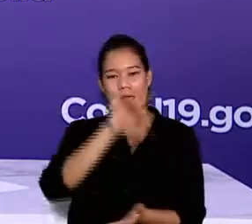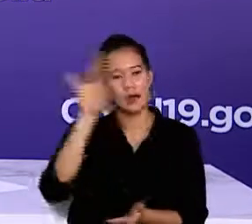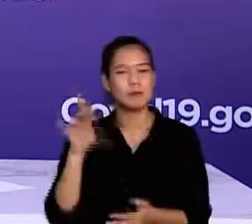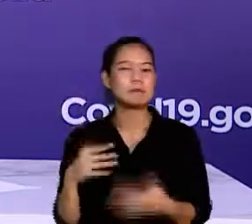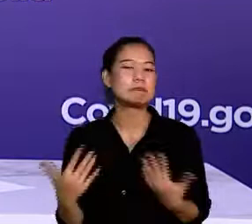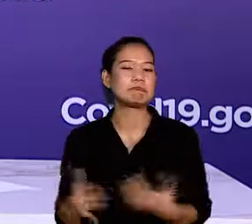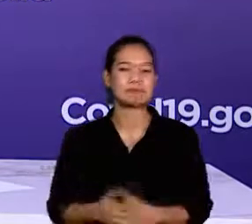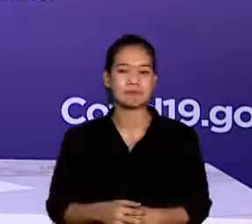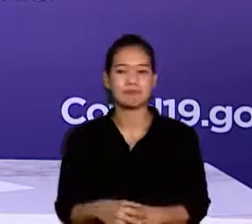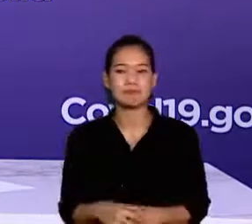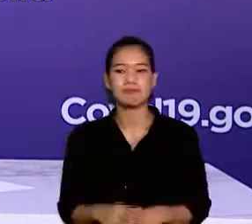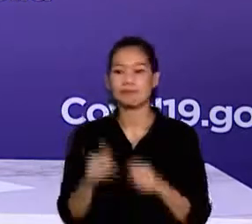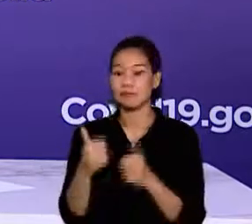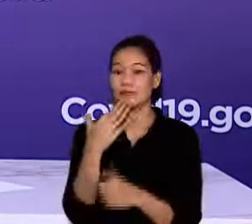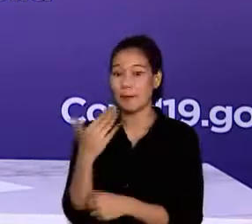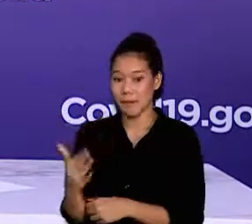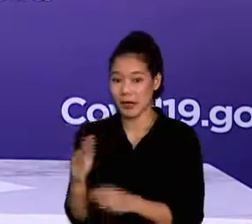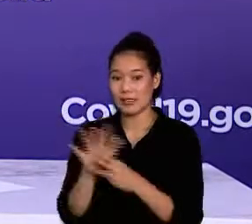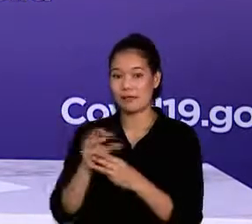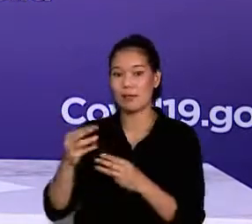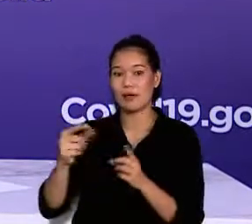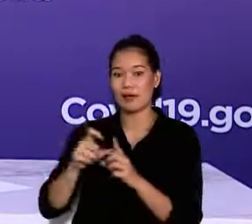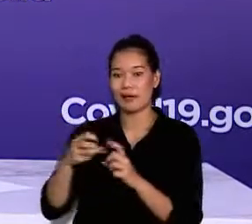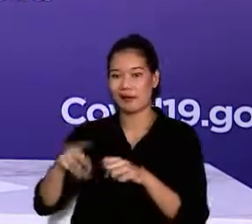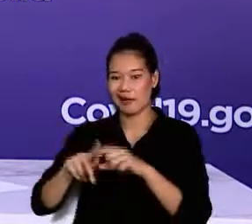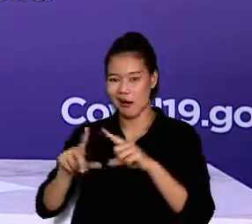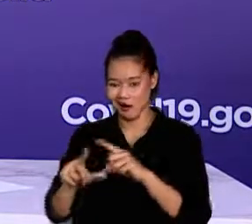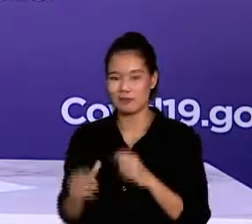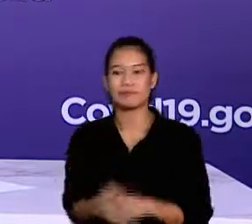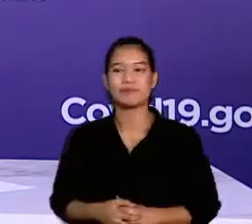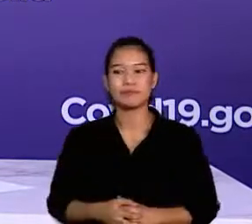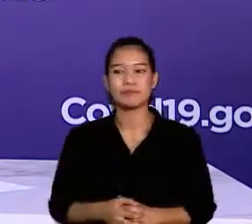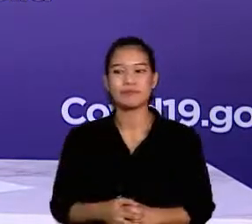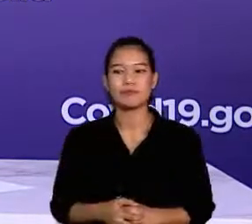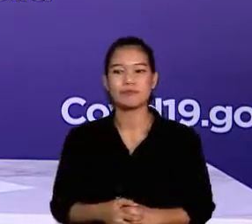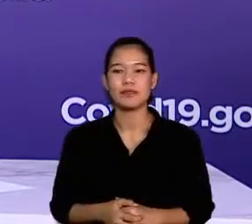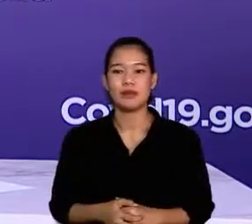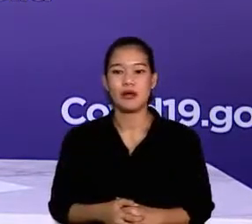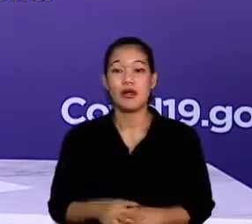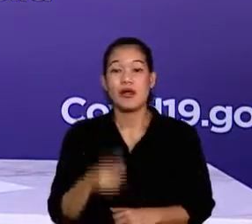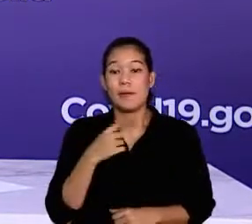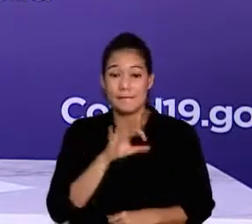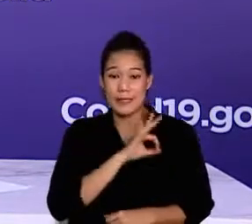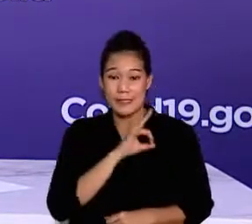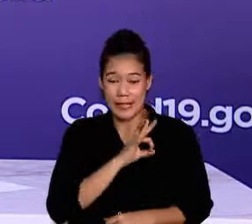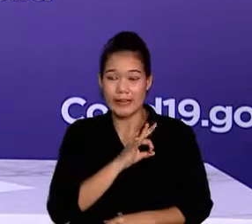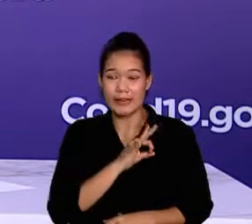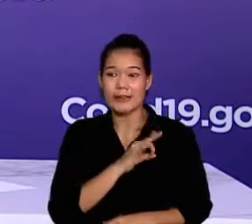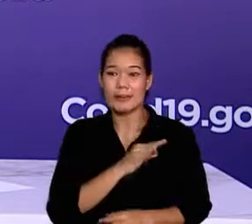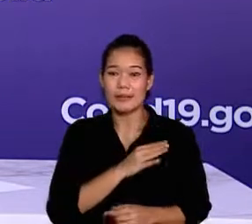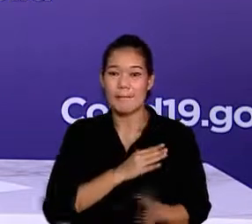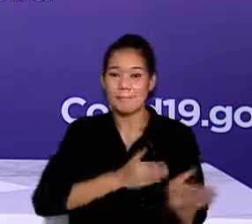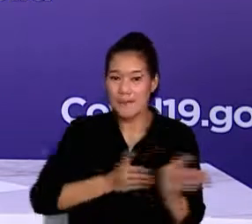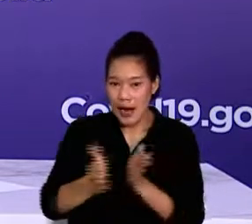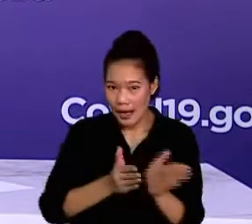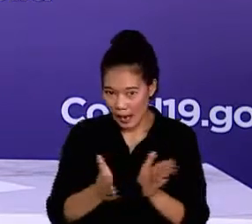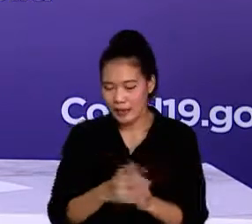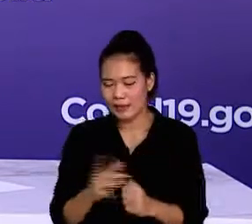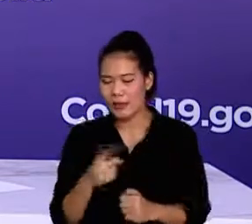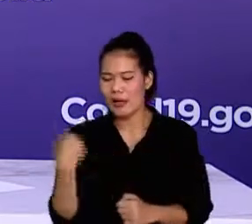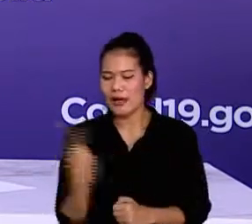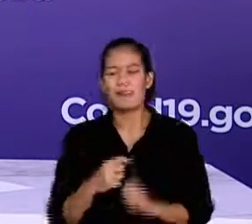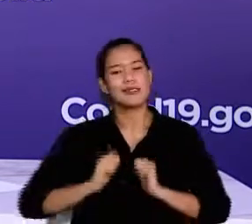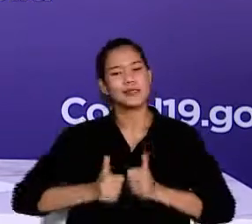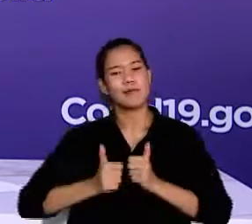lain-lain Hai terima kasih merdeka.com sebagaimana arahan presiden saat ini kita harus